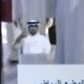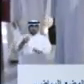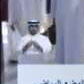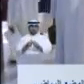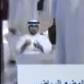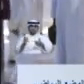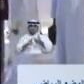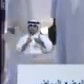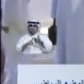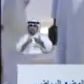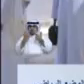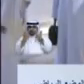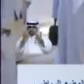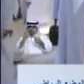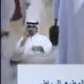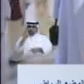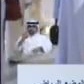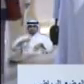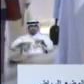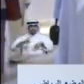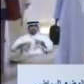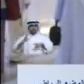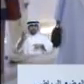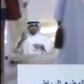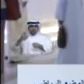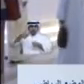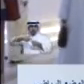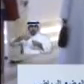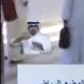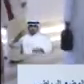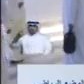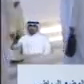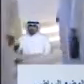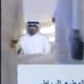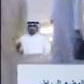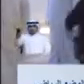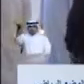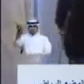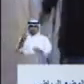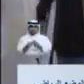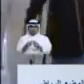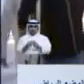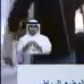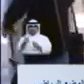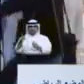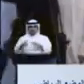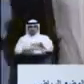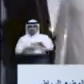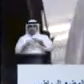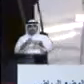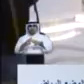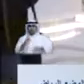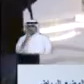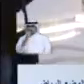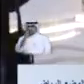أسعار النفط اللي ركز عليه صاحب السمو، وأن الدولة يجب أن تكون هي قدوة طبعا للمواطنين، والمواطن خط أحمر بالنسبة لي يعني